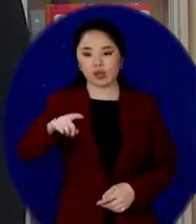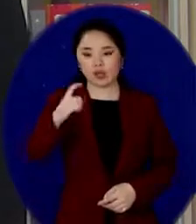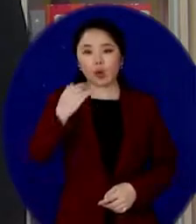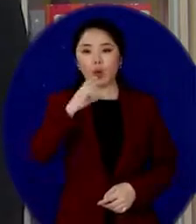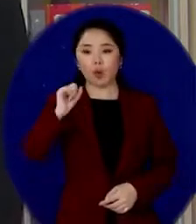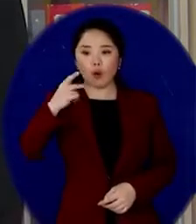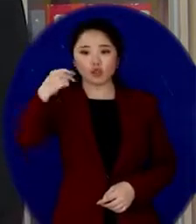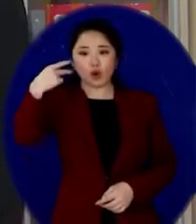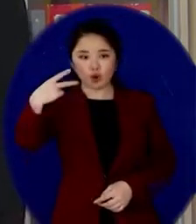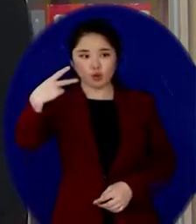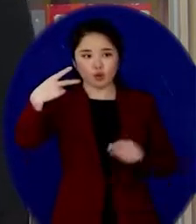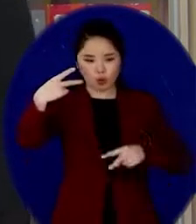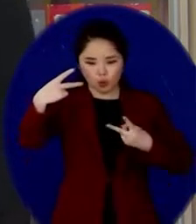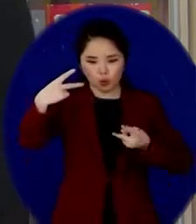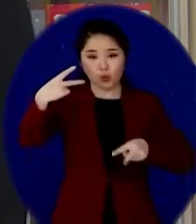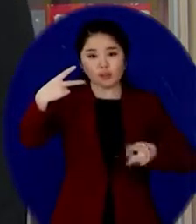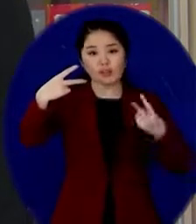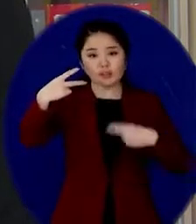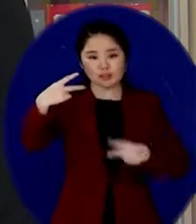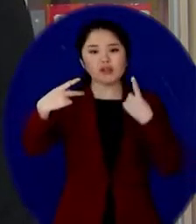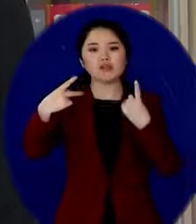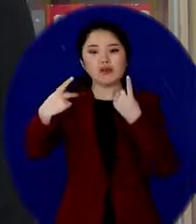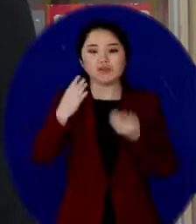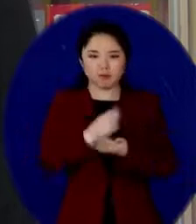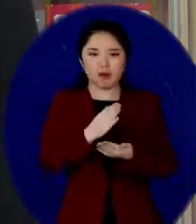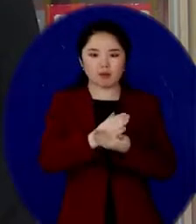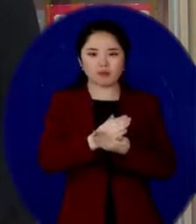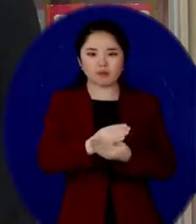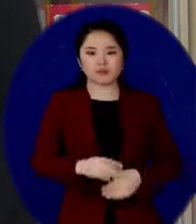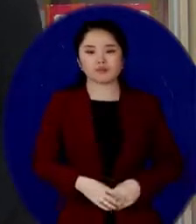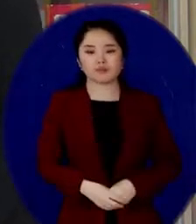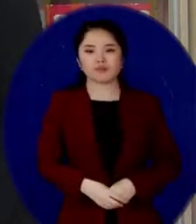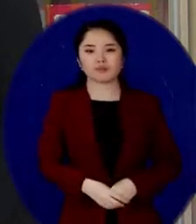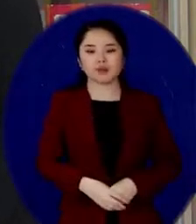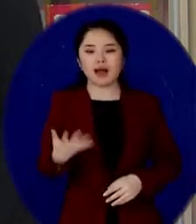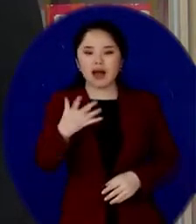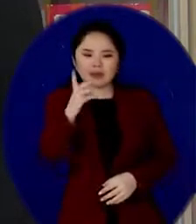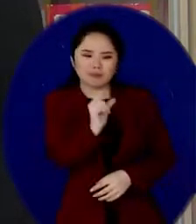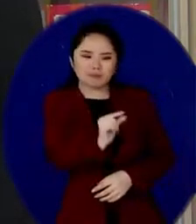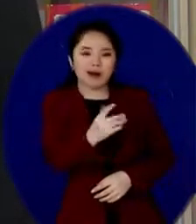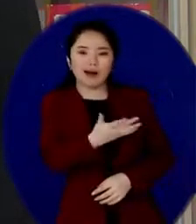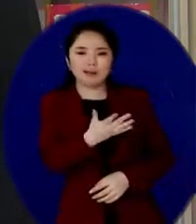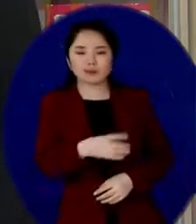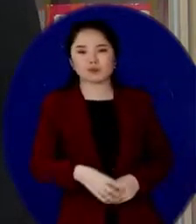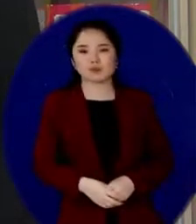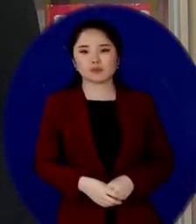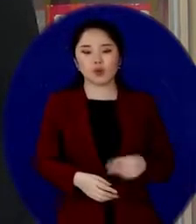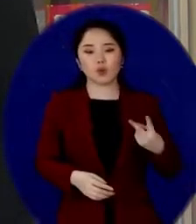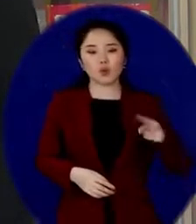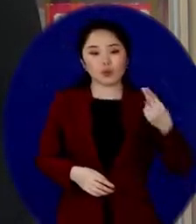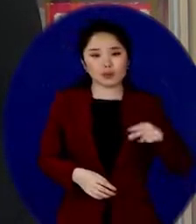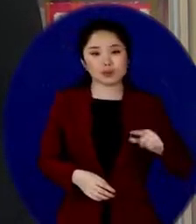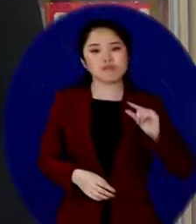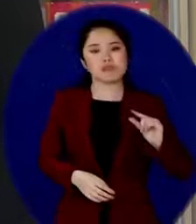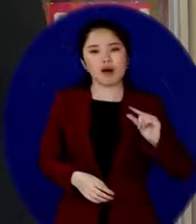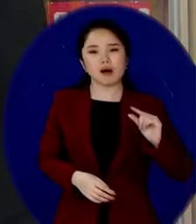нь 2 байхад үлдэгдэл нь 1 байсан байна. За, аль нь бага байна уу? Үлдэгдэл нь